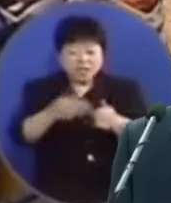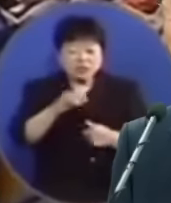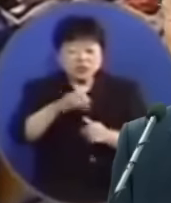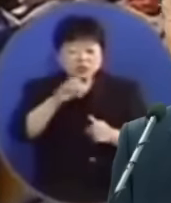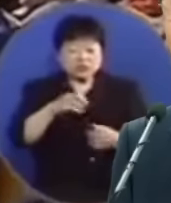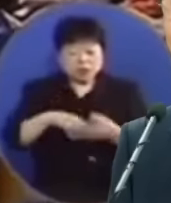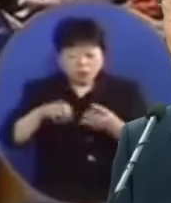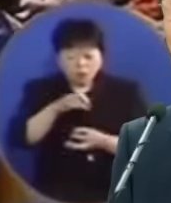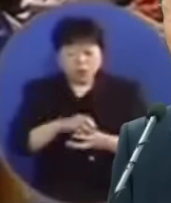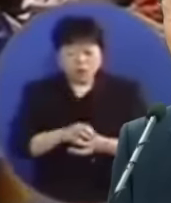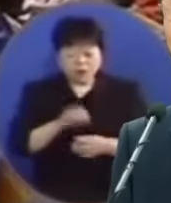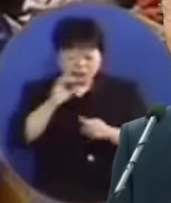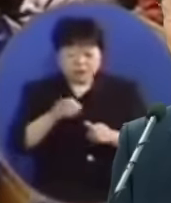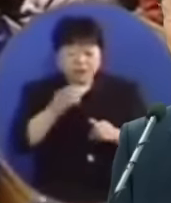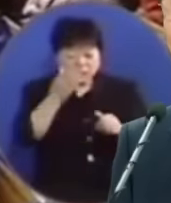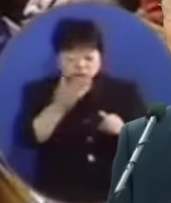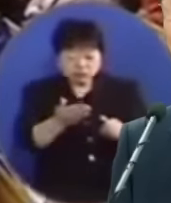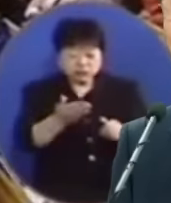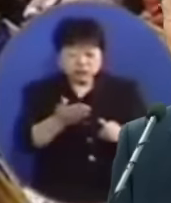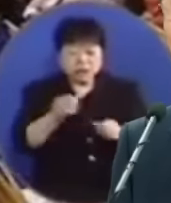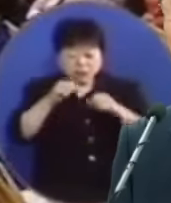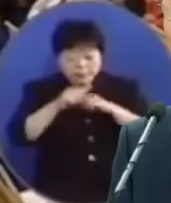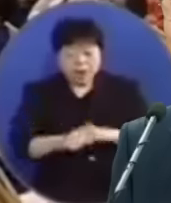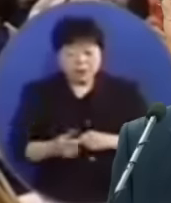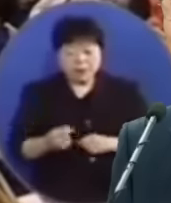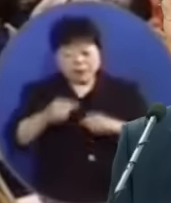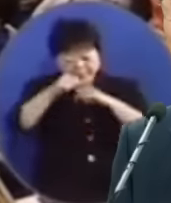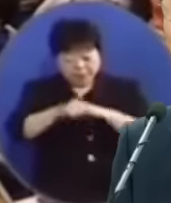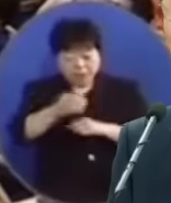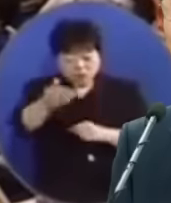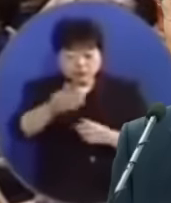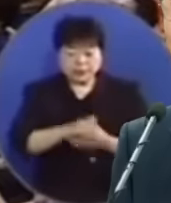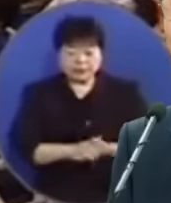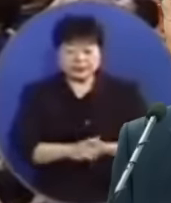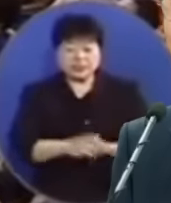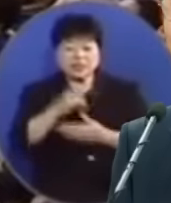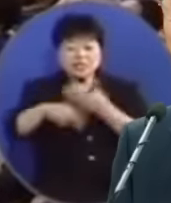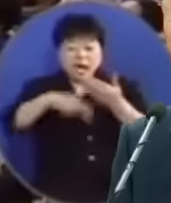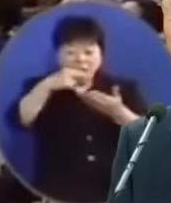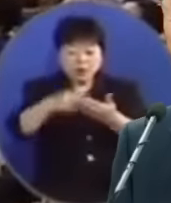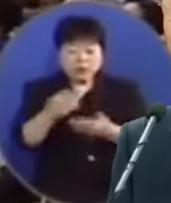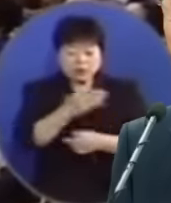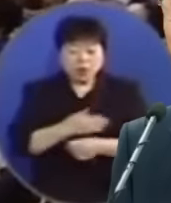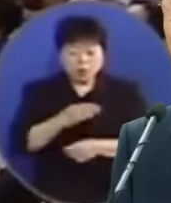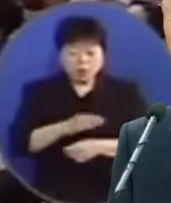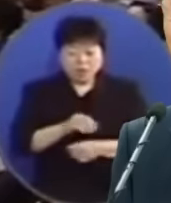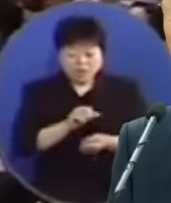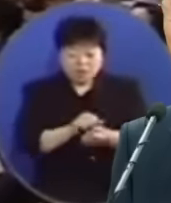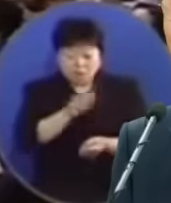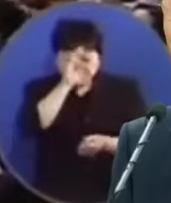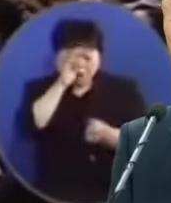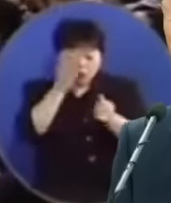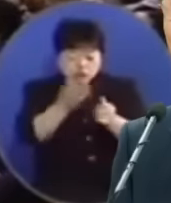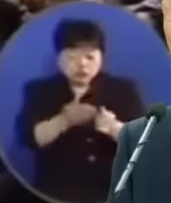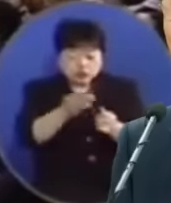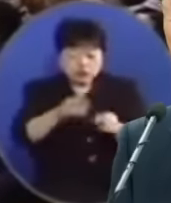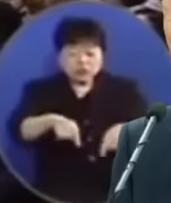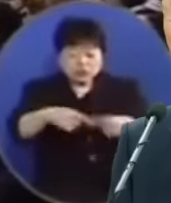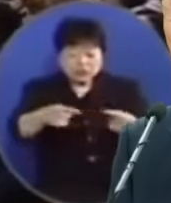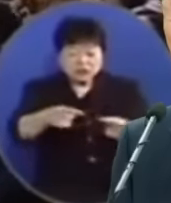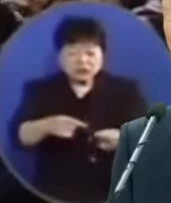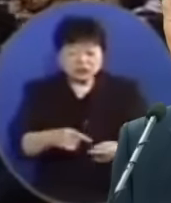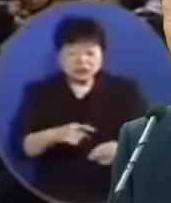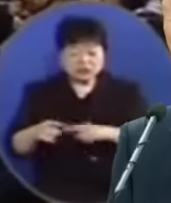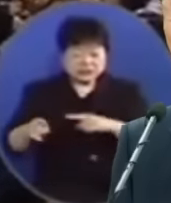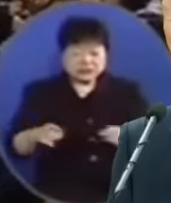저주와 혼란과 책망을 내주시어 망하며 속히 파멸하게 하실 것이며 야훼께서 내 몸에 연병이 들게 하사 내가 들어가 차지할